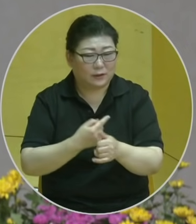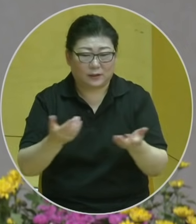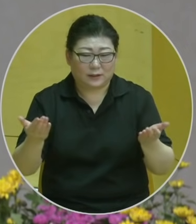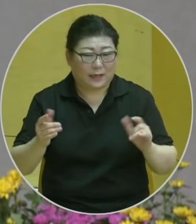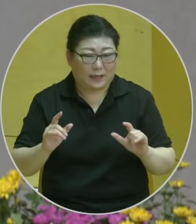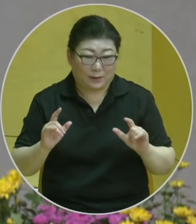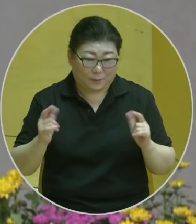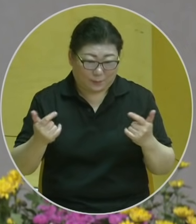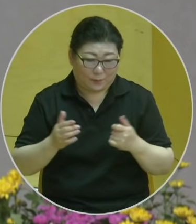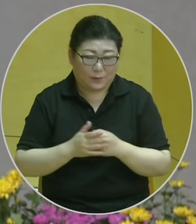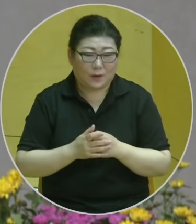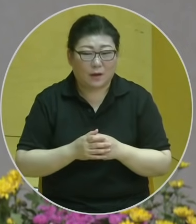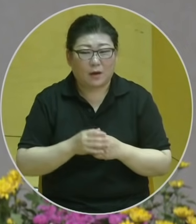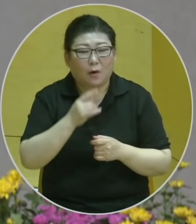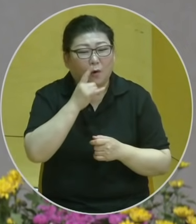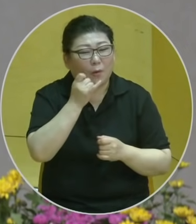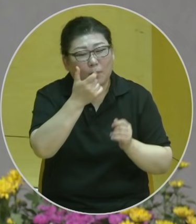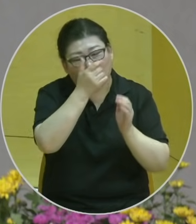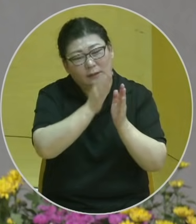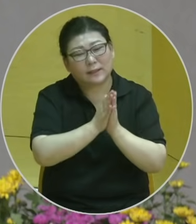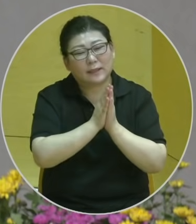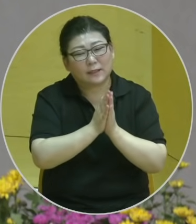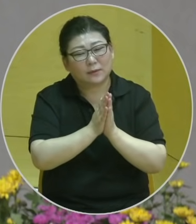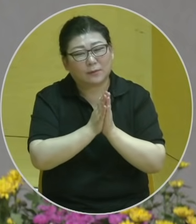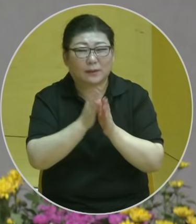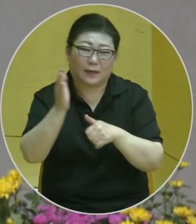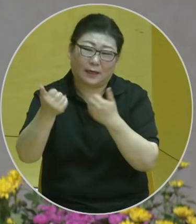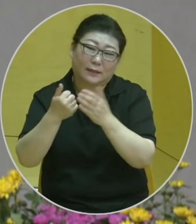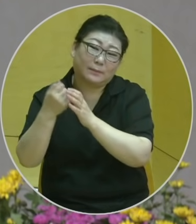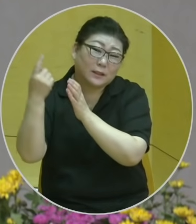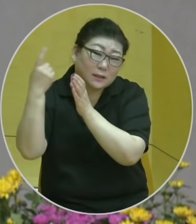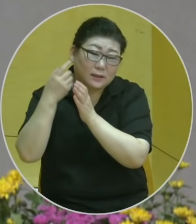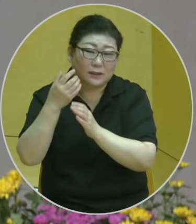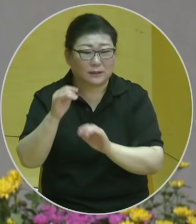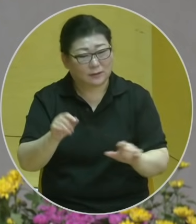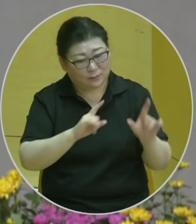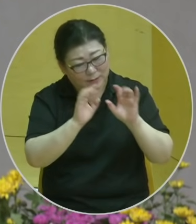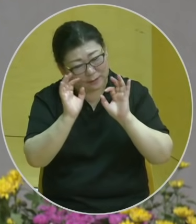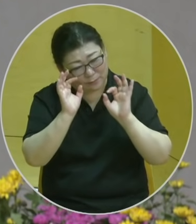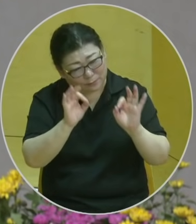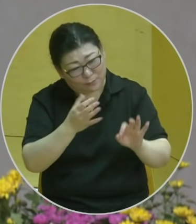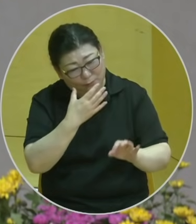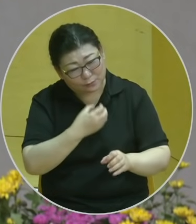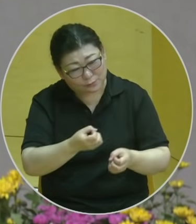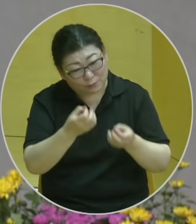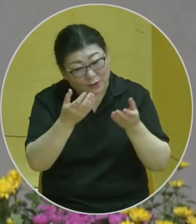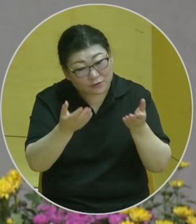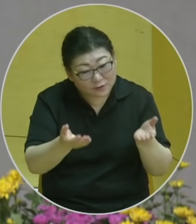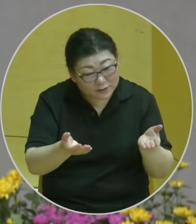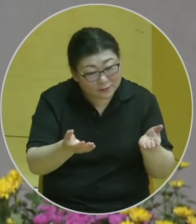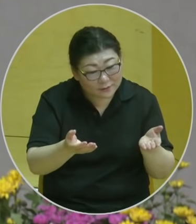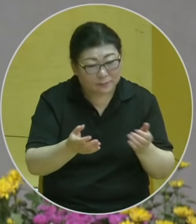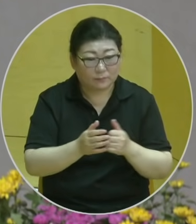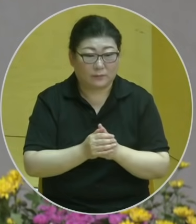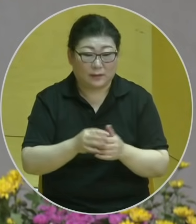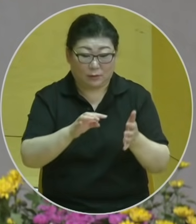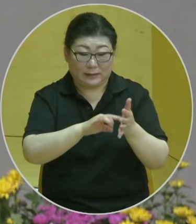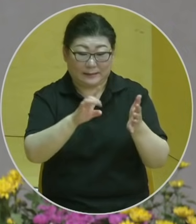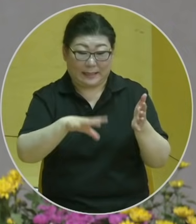기도를 들으시고 그 삶을 보시고 축복하신 것이 아닌가. 아마 세리마태가 예수님을 따라 나섰을